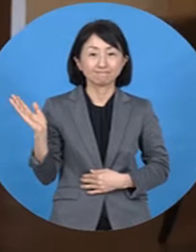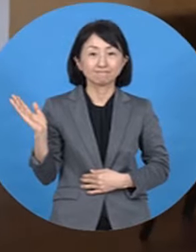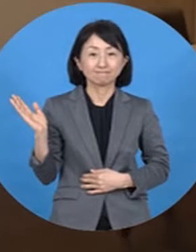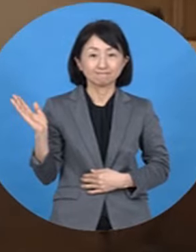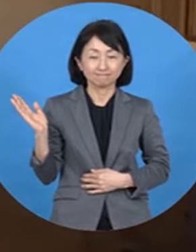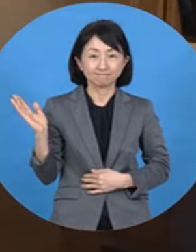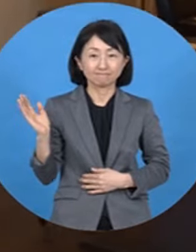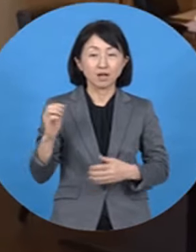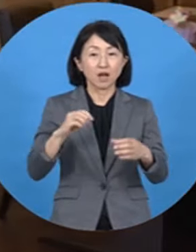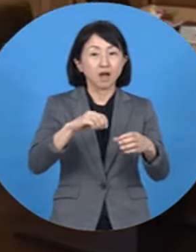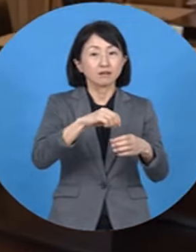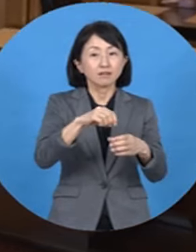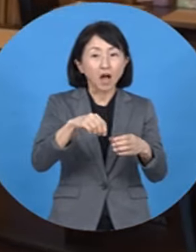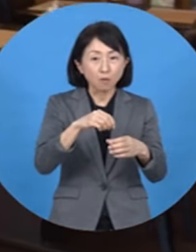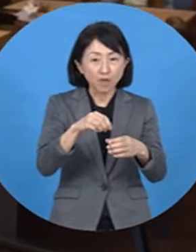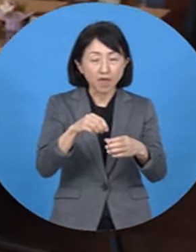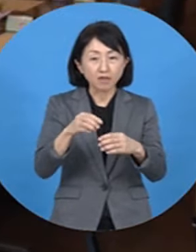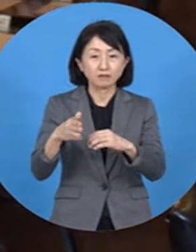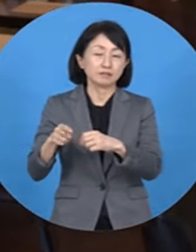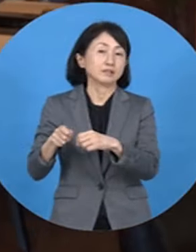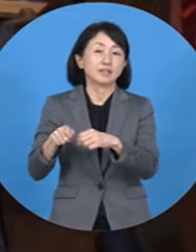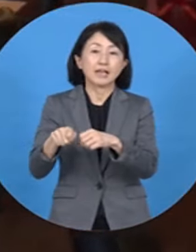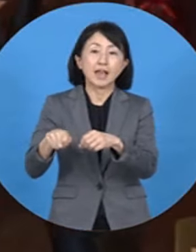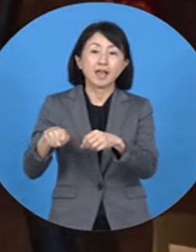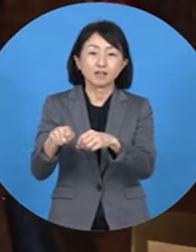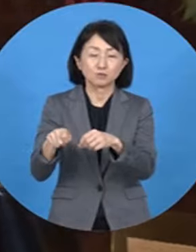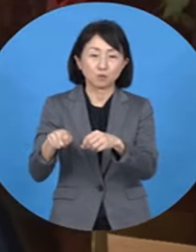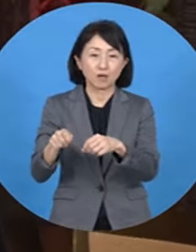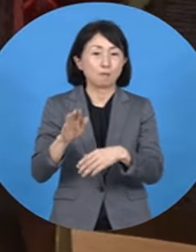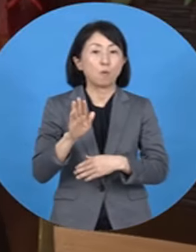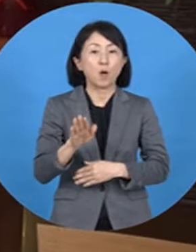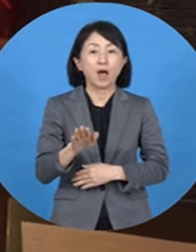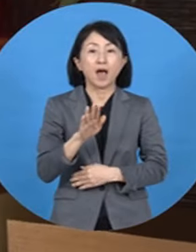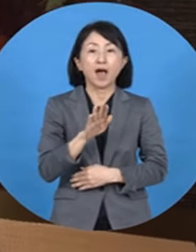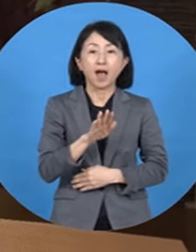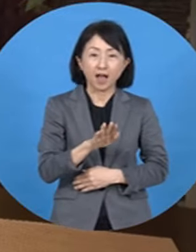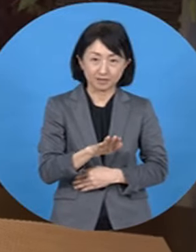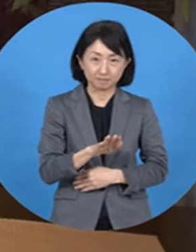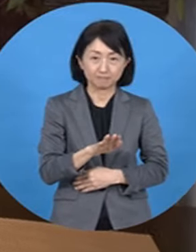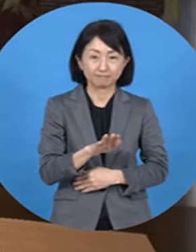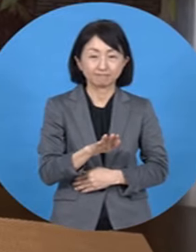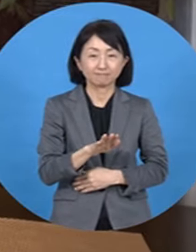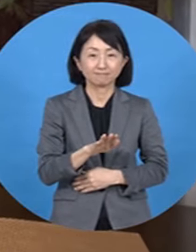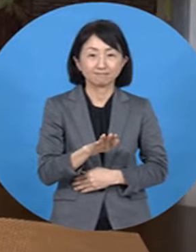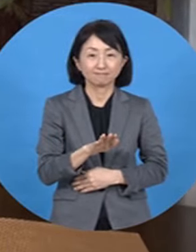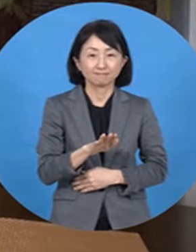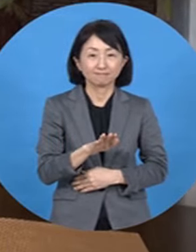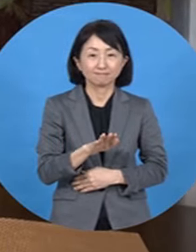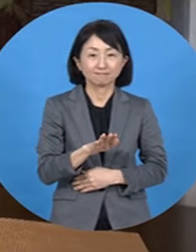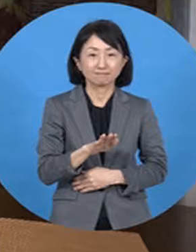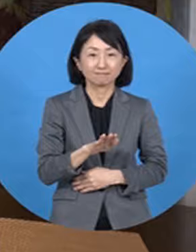ちらのお店では、カフェの利用はもちろん、レストランとして料理も楽しめます。